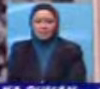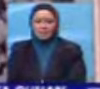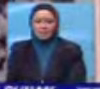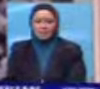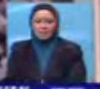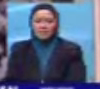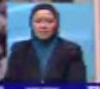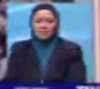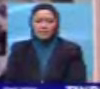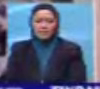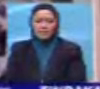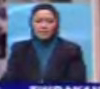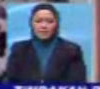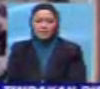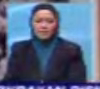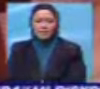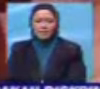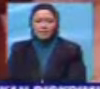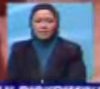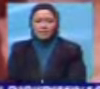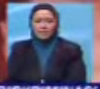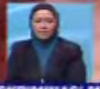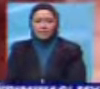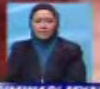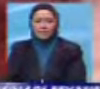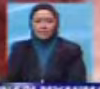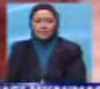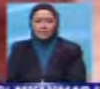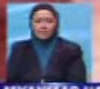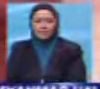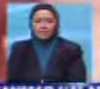Umar, Aman, Jordan.